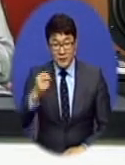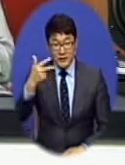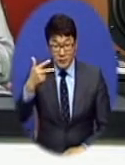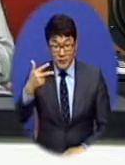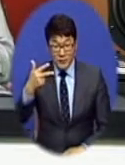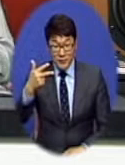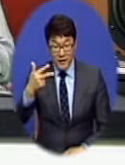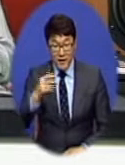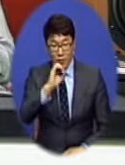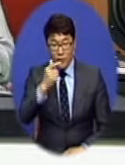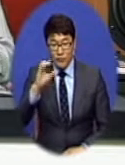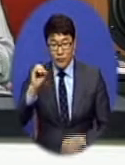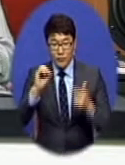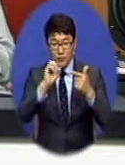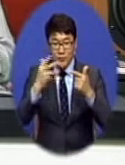7번입니다. ARS